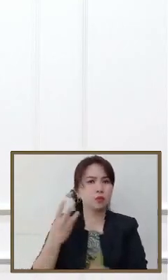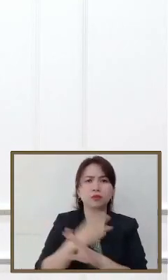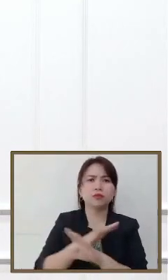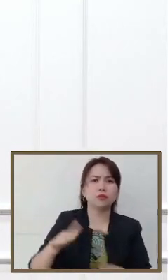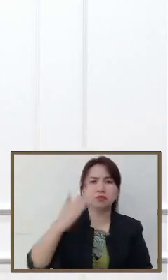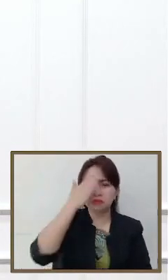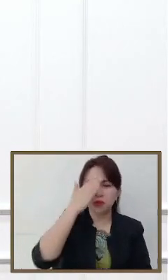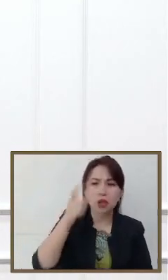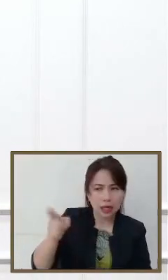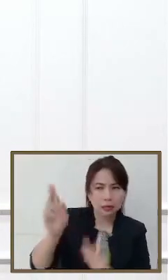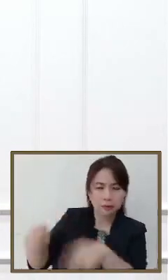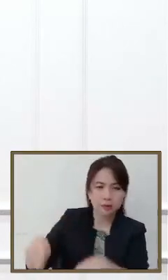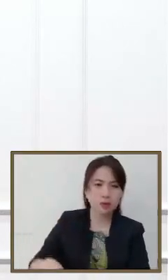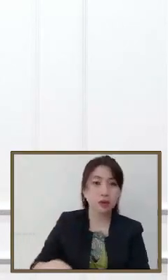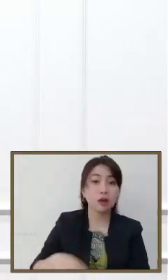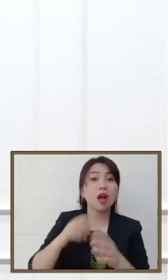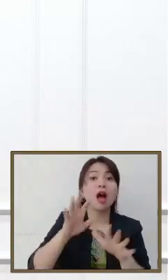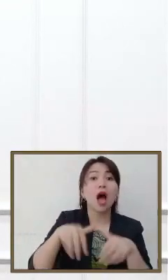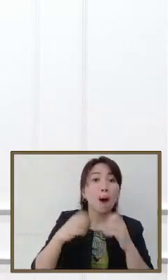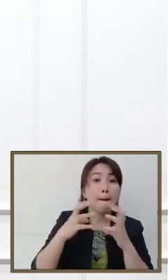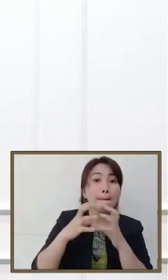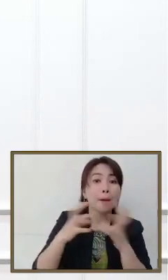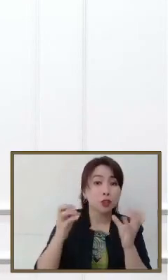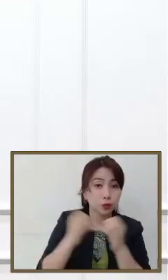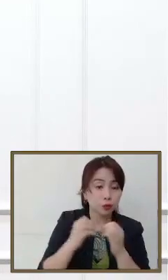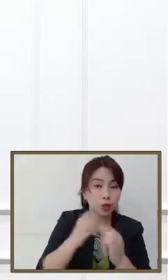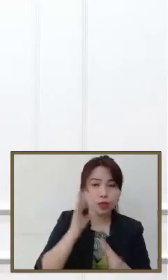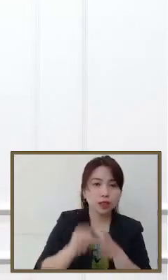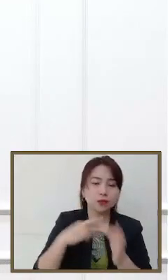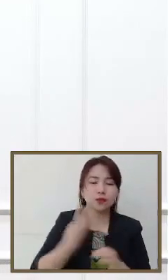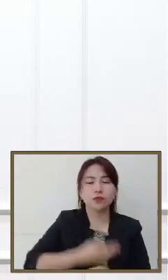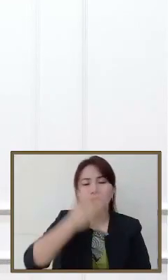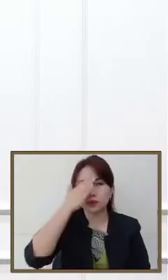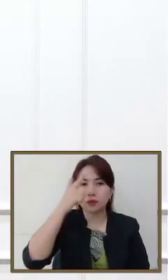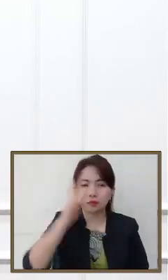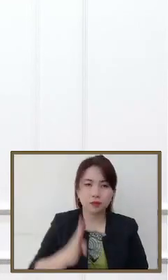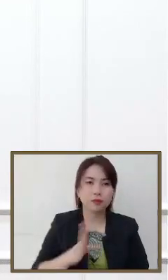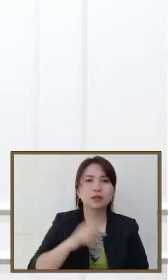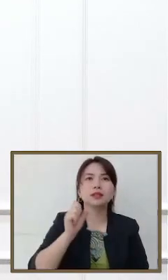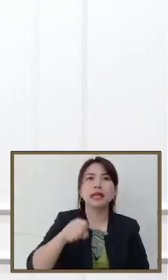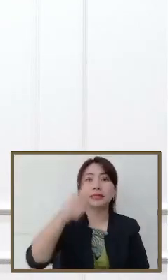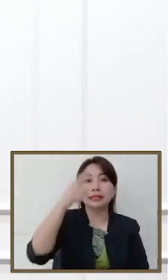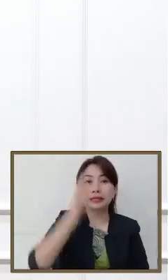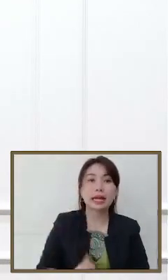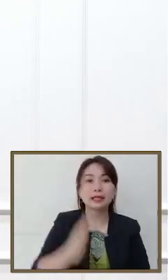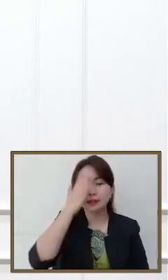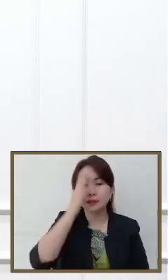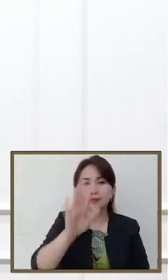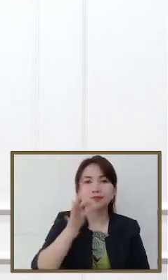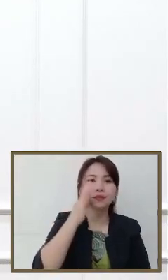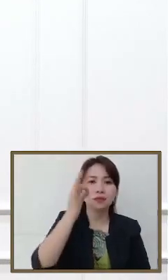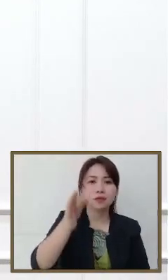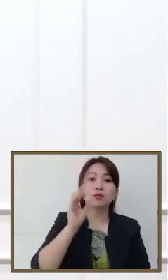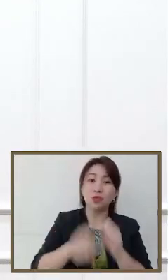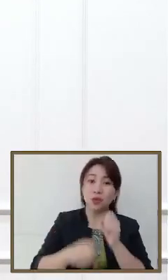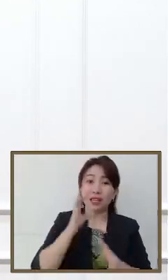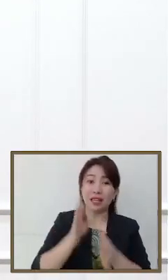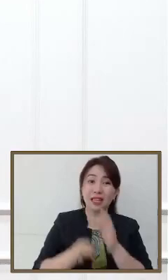kilalang-kilala natin Amen At alam ng Diyos ang patutunguhan natin kaya pag may